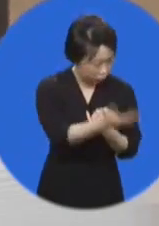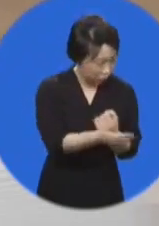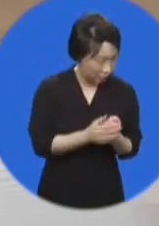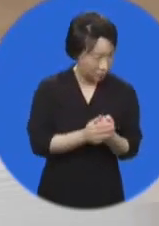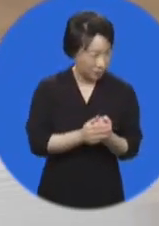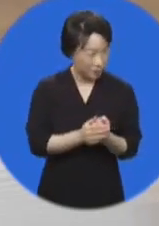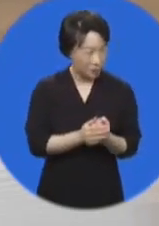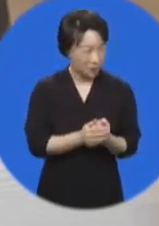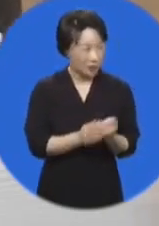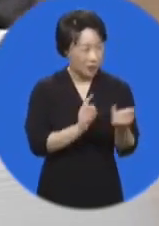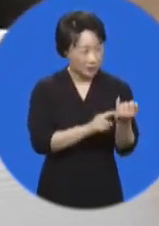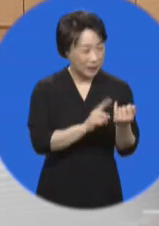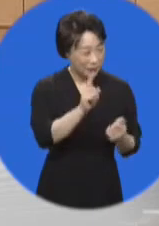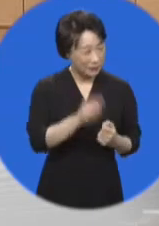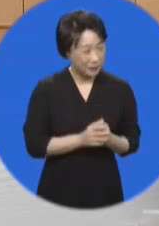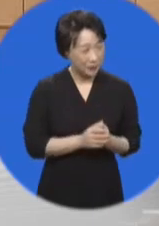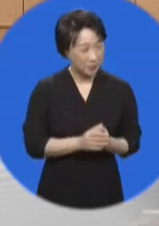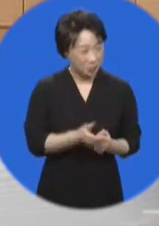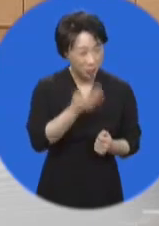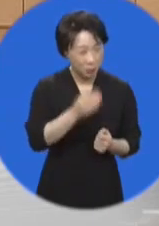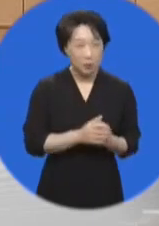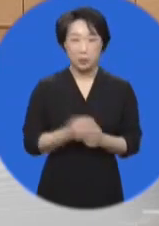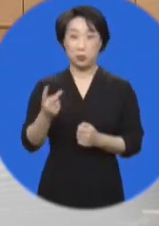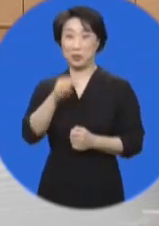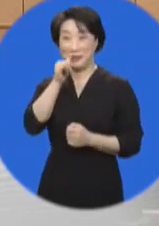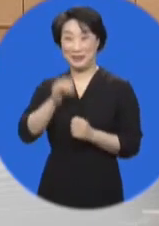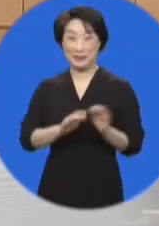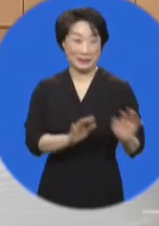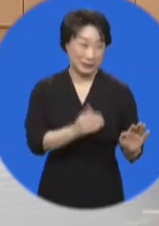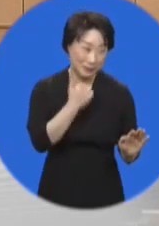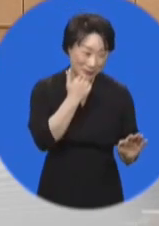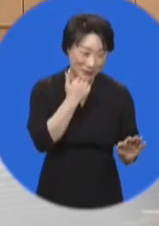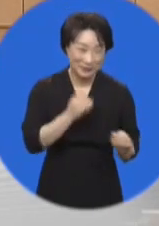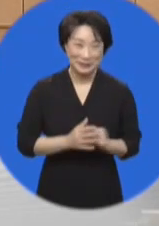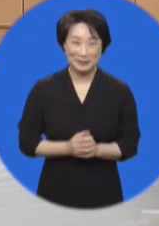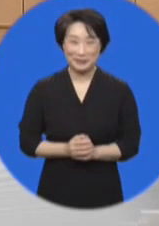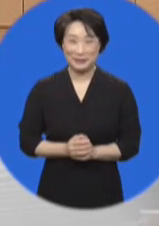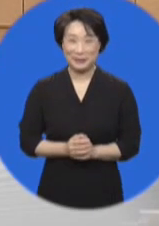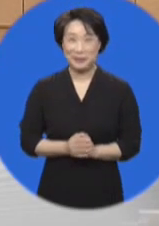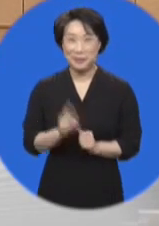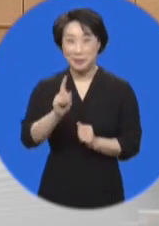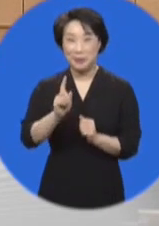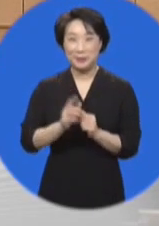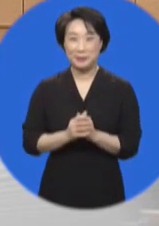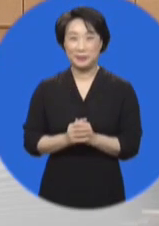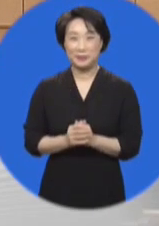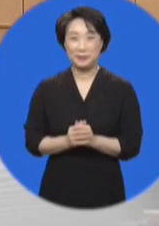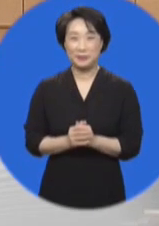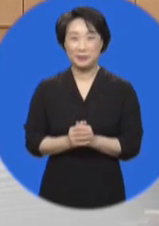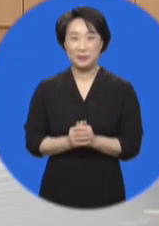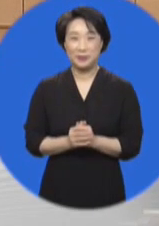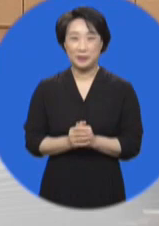요건 넘었고 여기 또 있어. 또 있어. 이게 뭐냐면